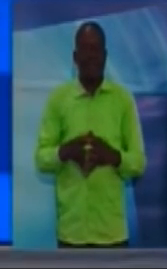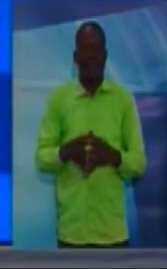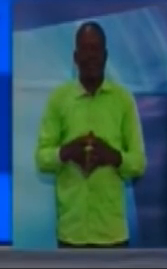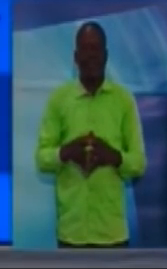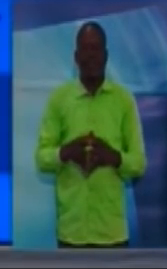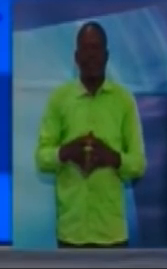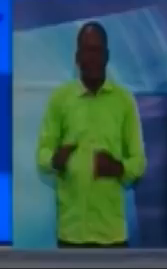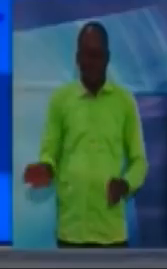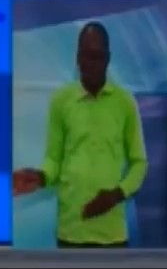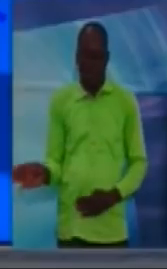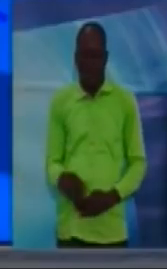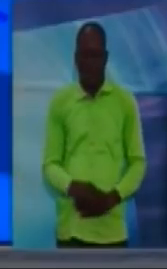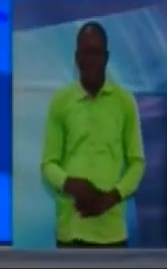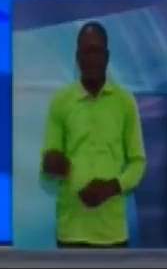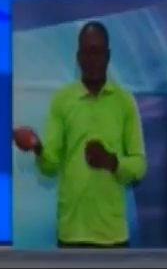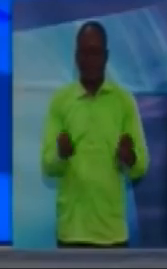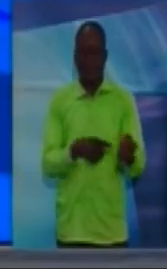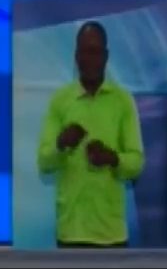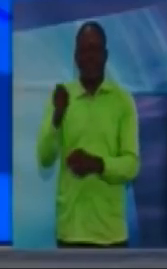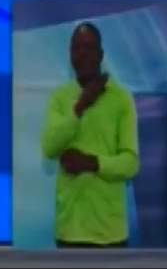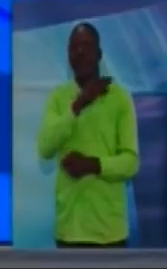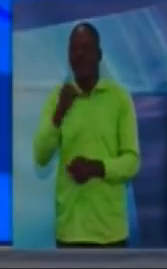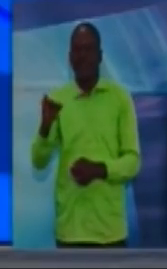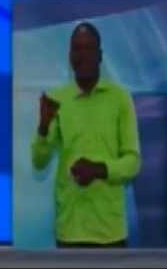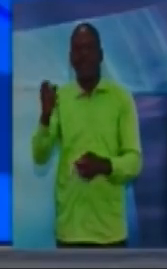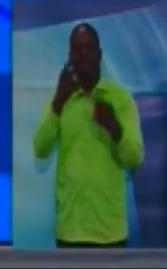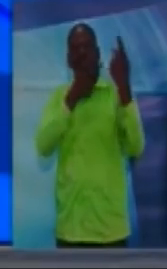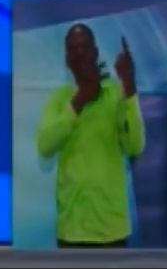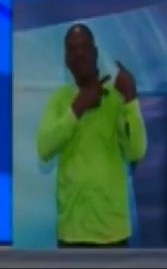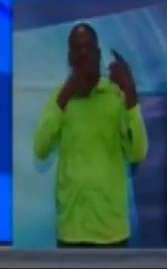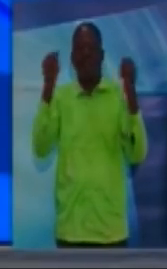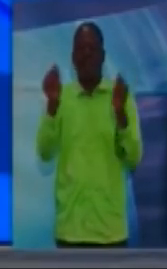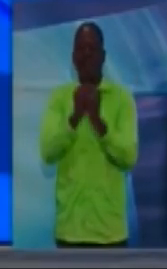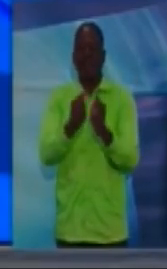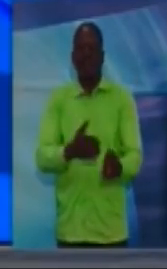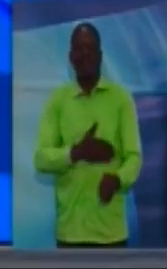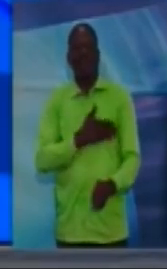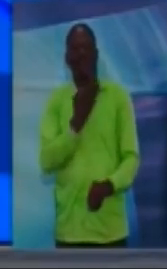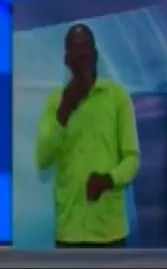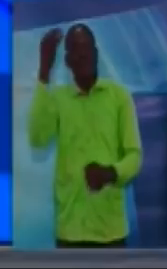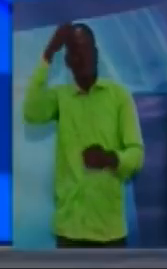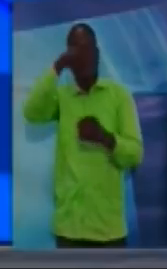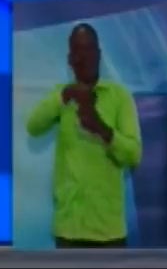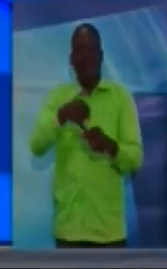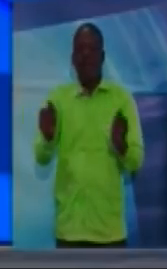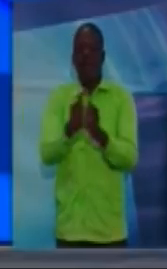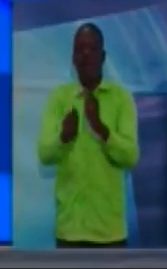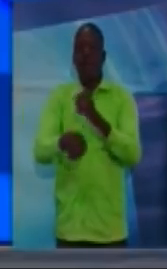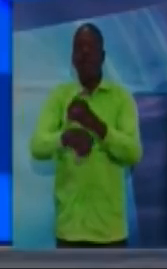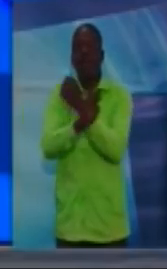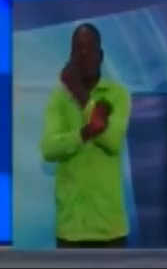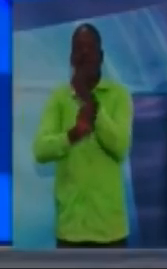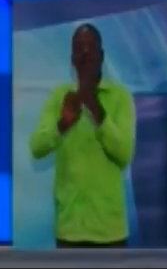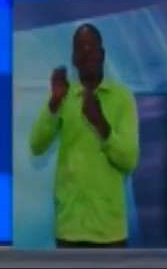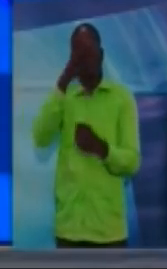Le pagne tissé du Burkina, le Faso d'Anfani, se porte désormais avec fierté à l'intérieur comme à l'extérieur du